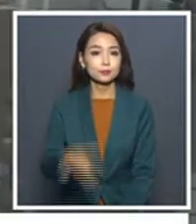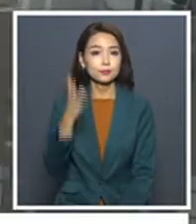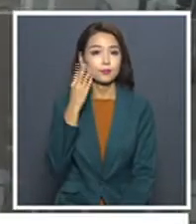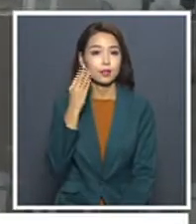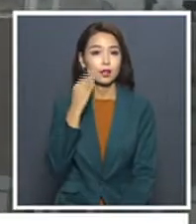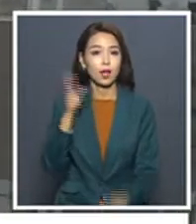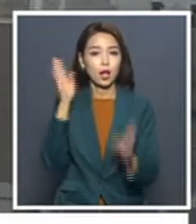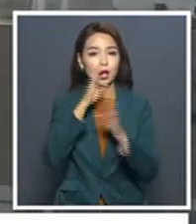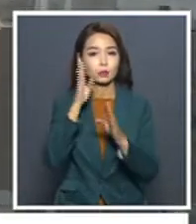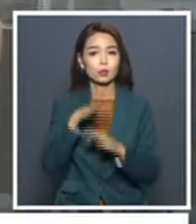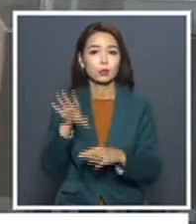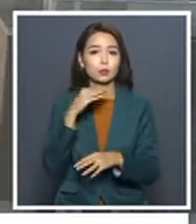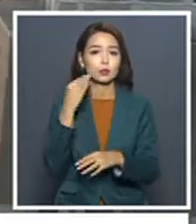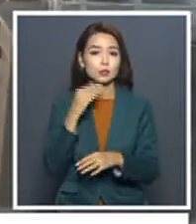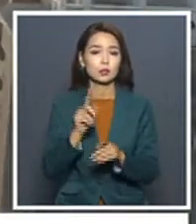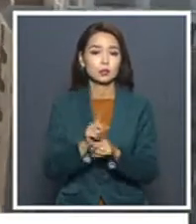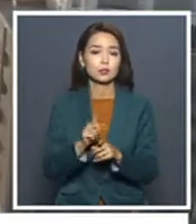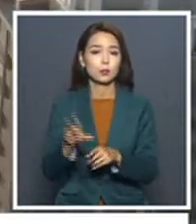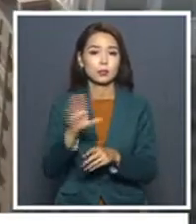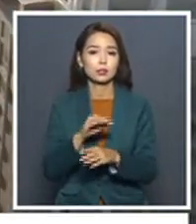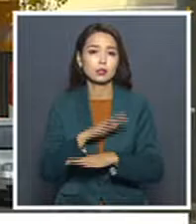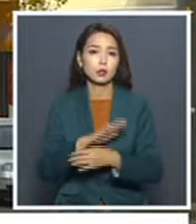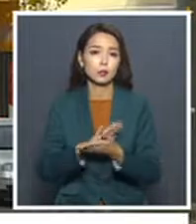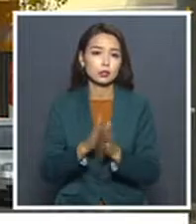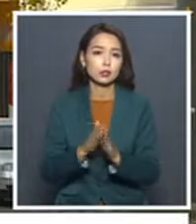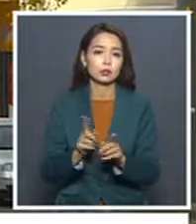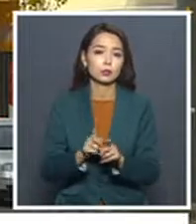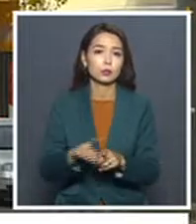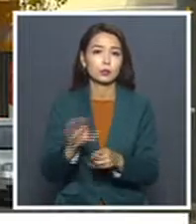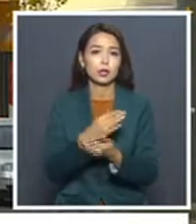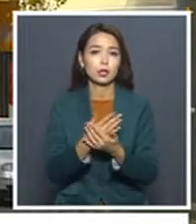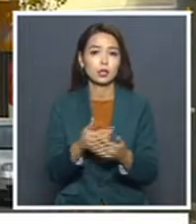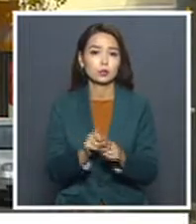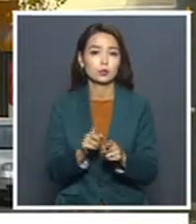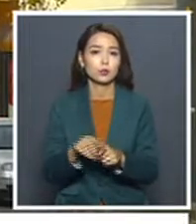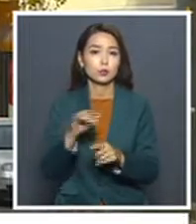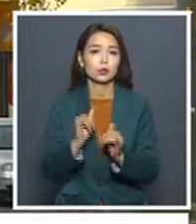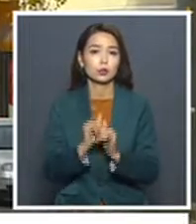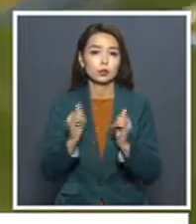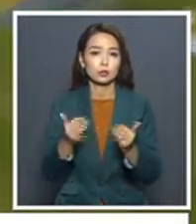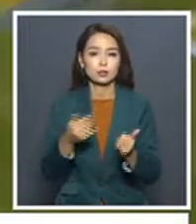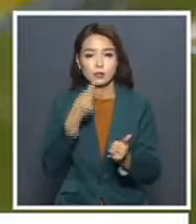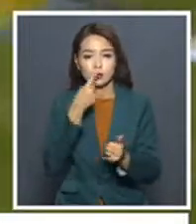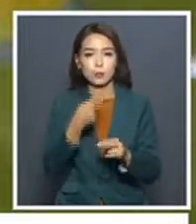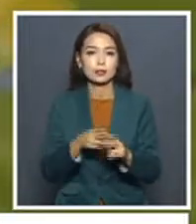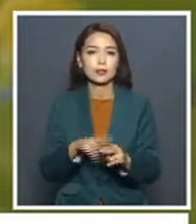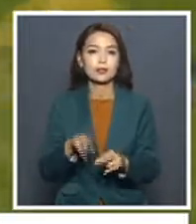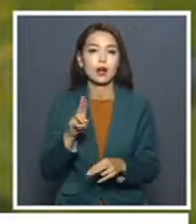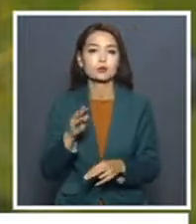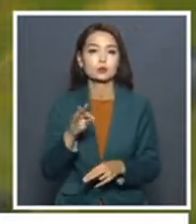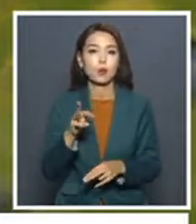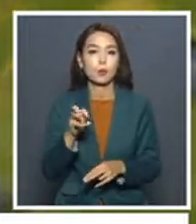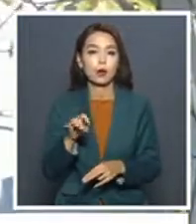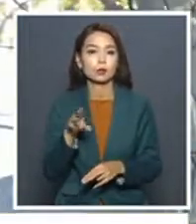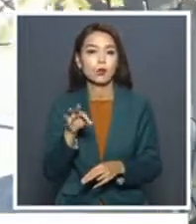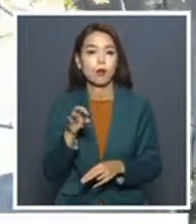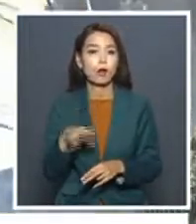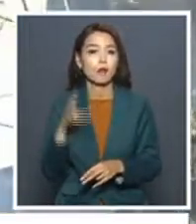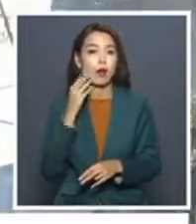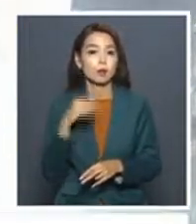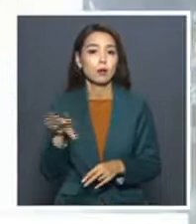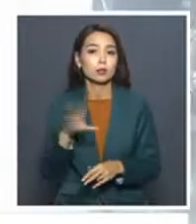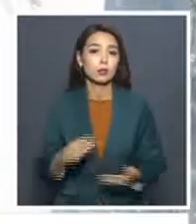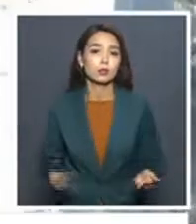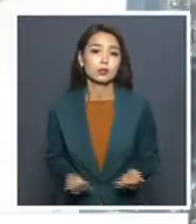Алматының ауасы саф, тәртібі сақ, инфрақұрылымы нық болуы тиіс. Үлкен жиынға төрағалық еткен Қасым Жомарт Тоқаев осылай деді. Алматыны өмір